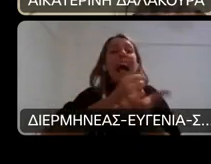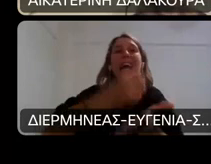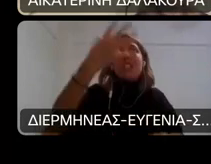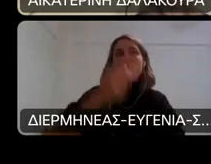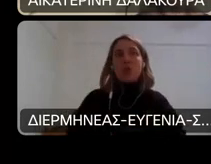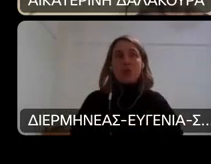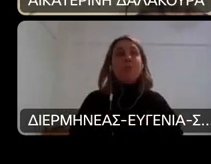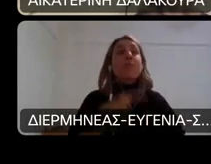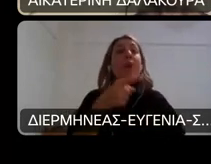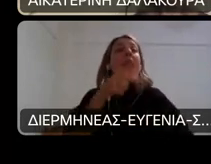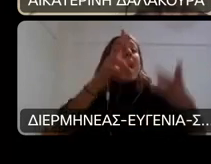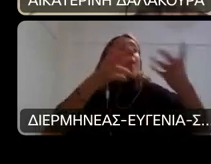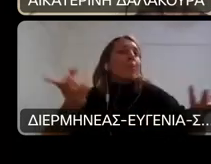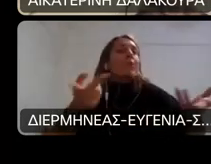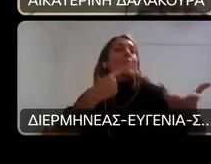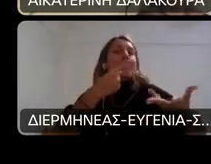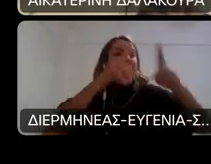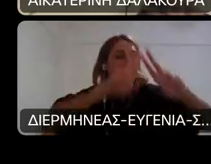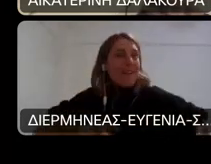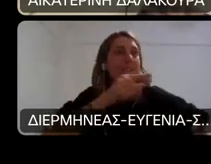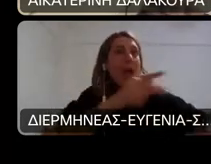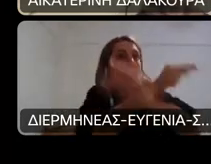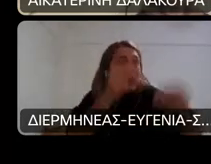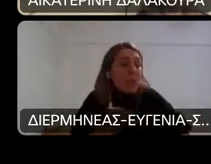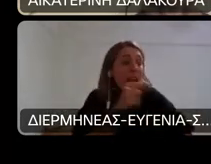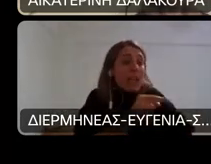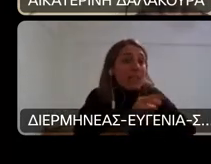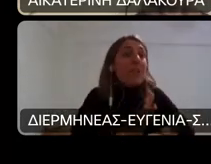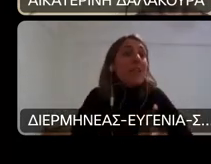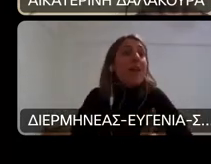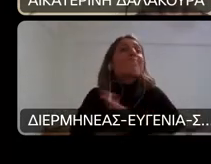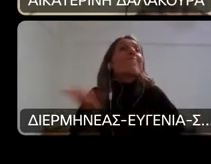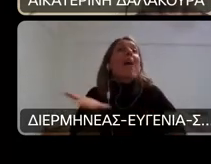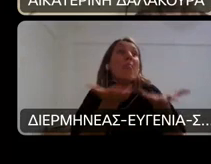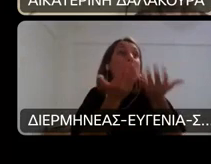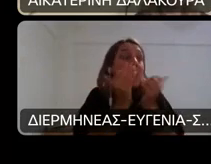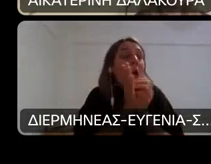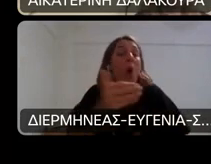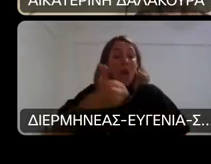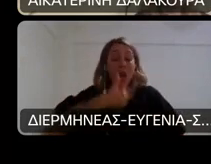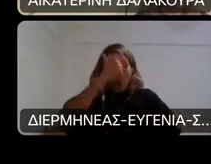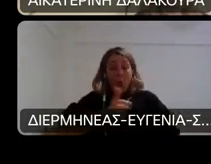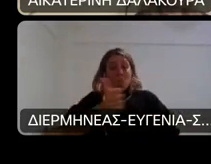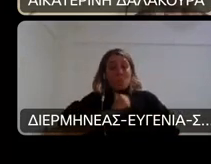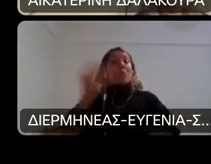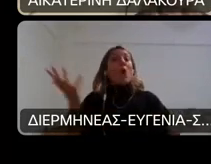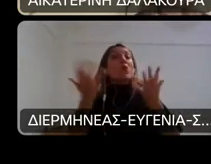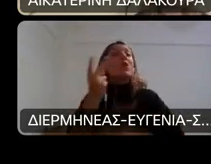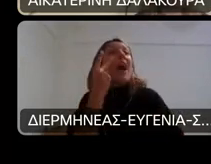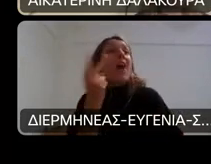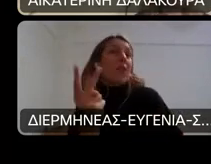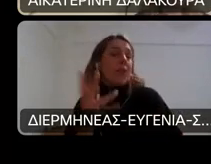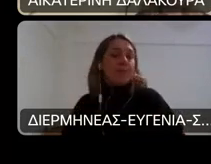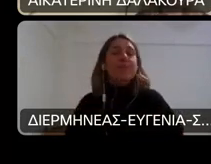αποτελέσματα από αυτές τις παρεμβάσεις δεν μπορώ να πω παρά μόνο παρατηρήσεις τις οποίες έχω κάνει η ίδια. Δηλαδή, παρατηρείται, και είναι